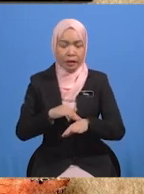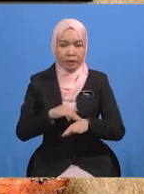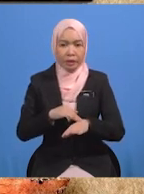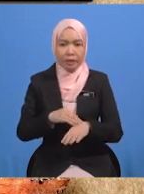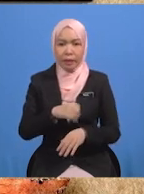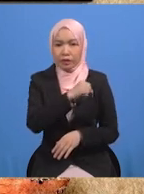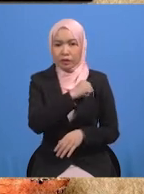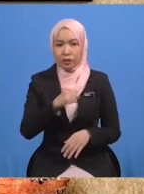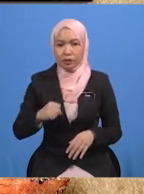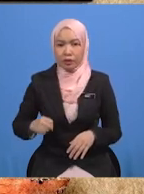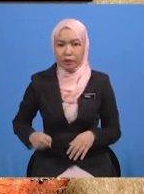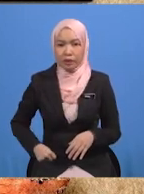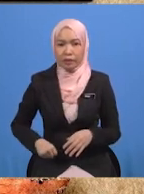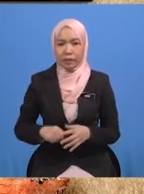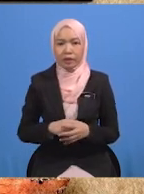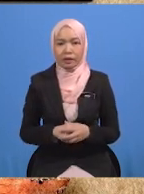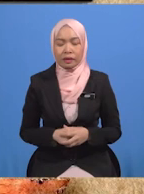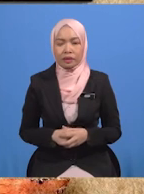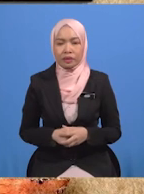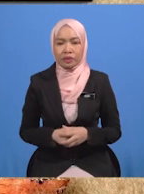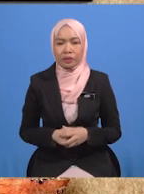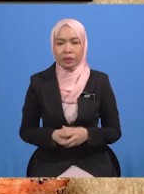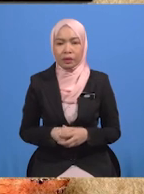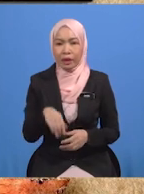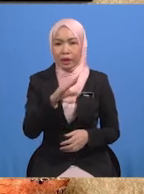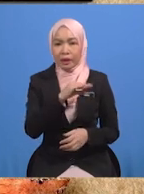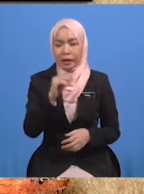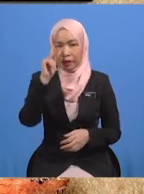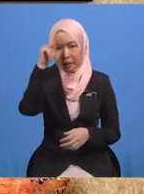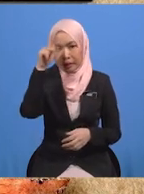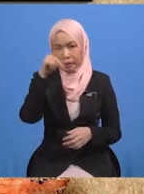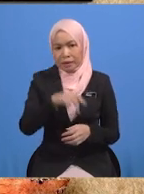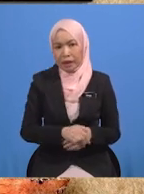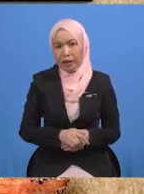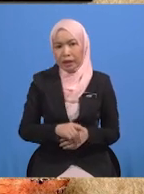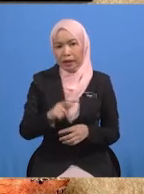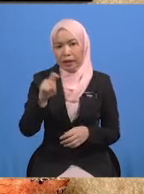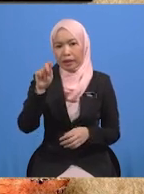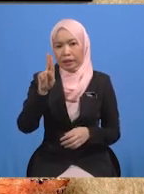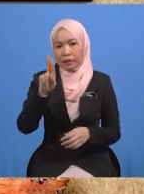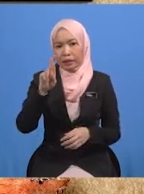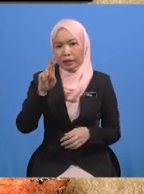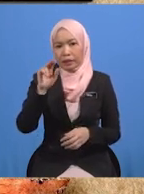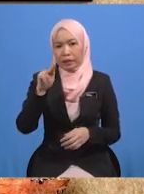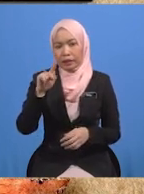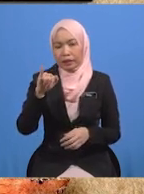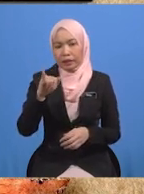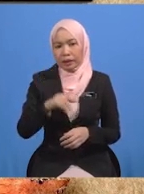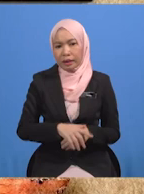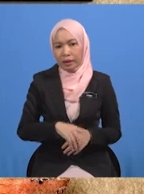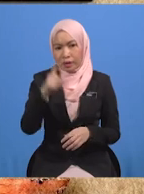Menjelang akhir tahun ke-17, kerajaan Turki Uthmaniyah berdepan dengan masalah dalaman yang menjadi